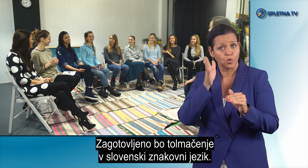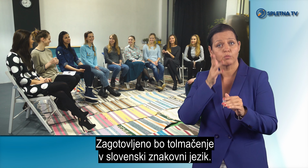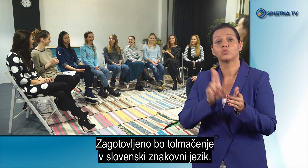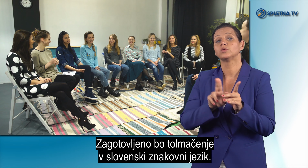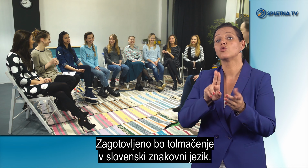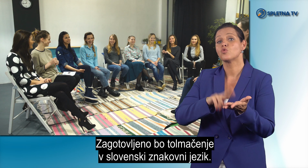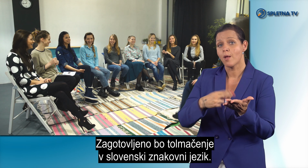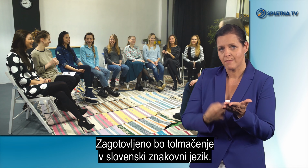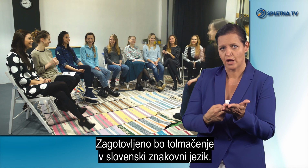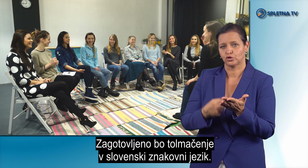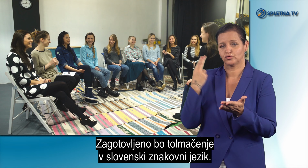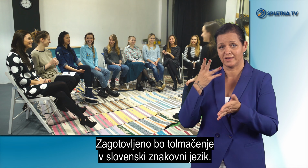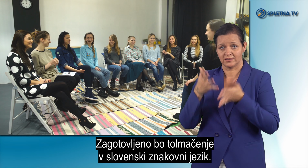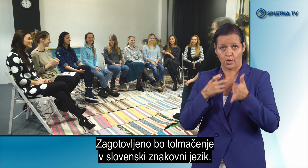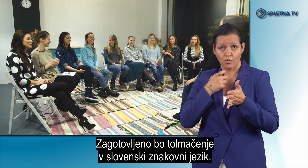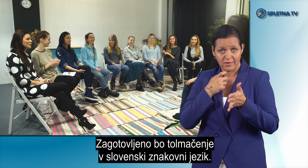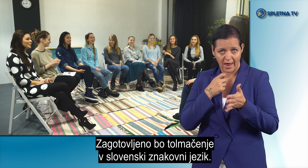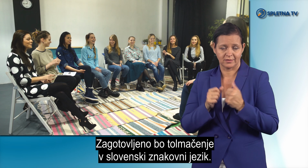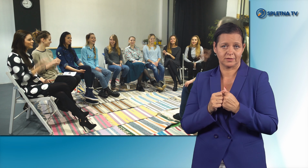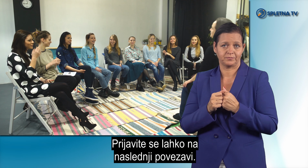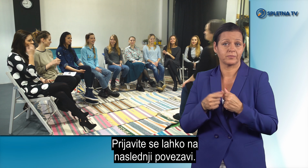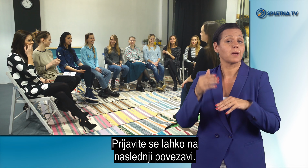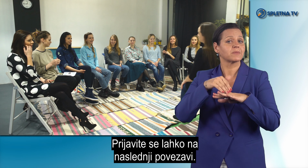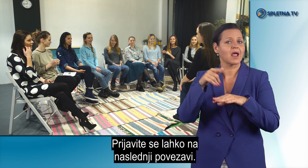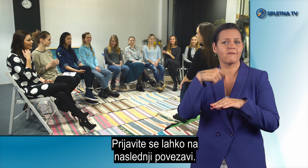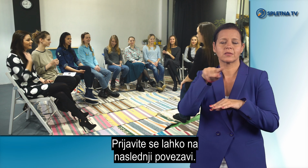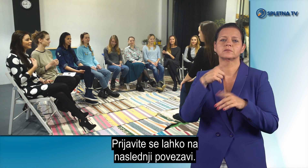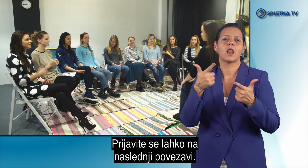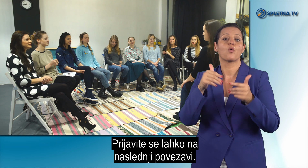Zagotovljeno bo tolmačenje v slovenski znakovni jezik,